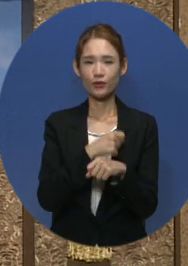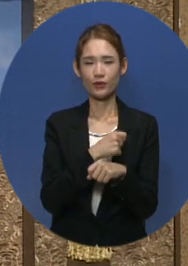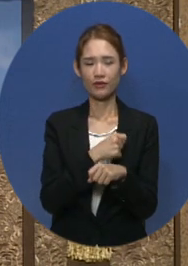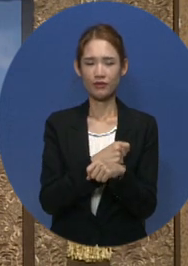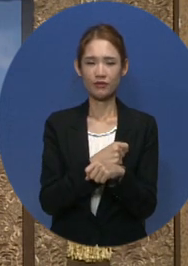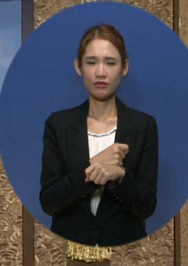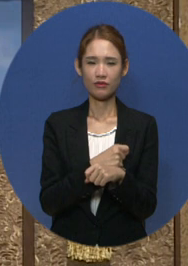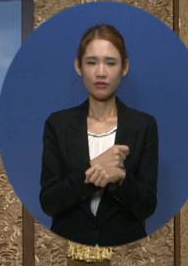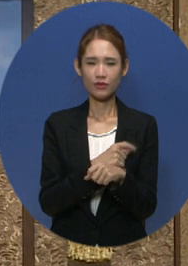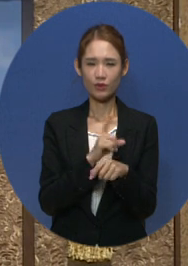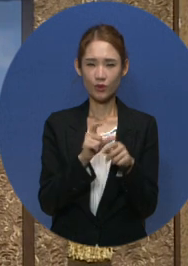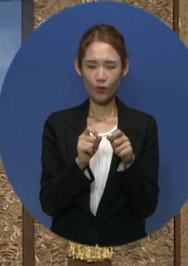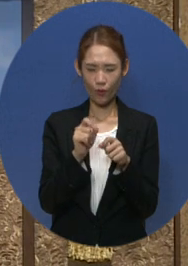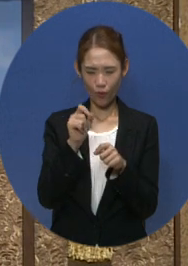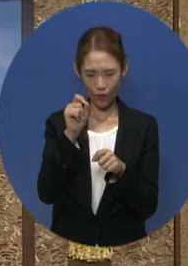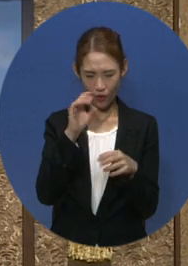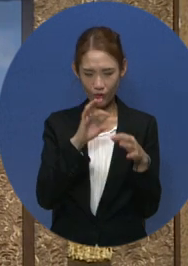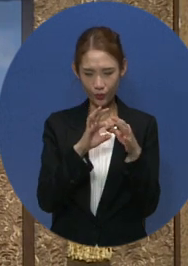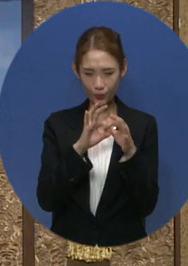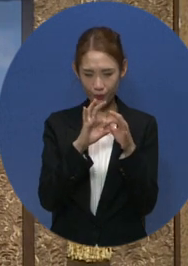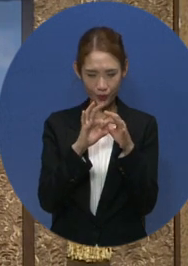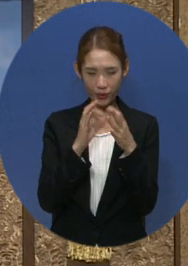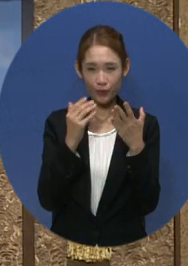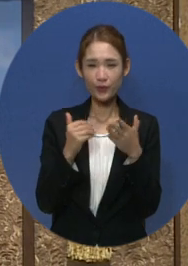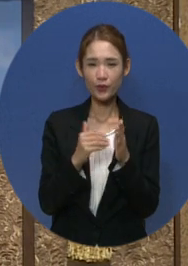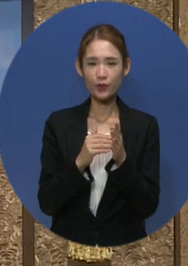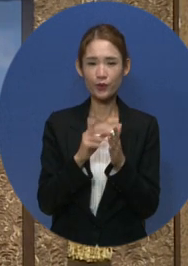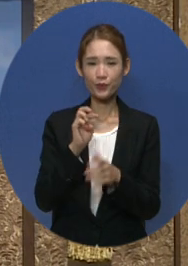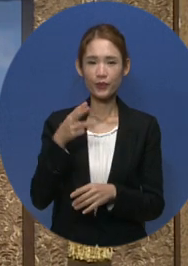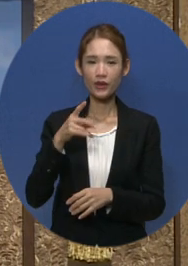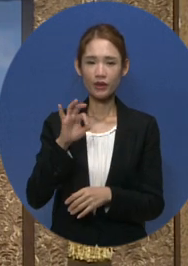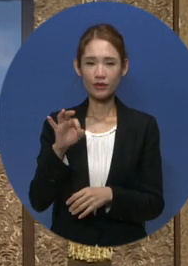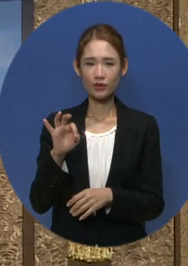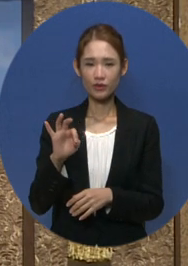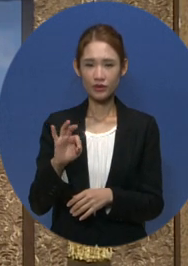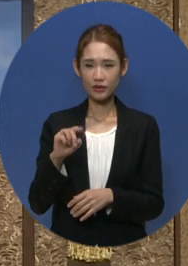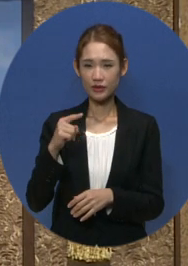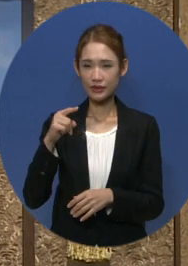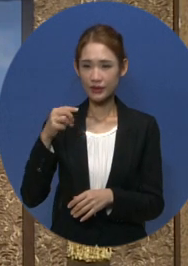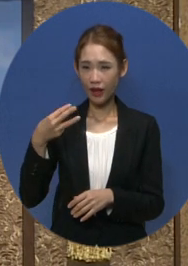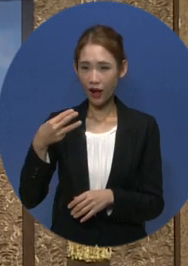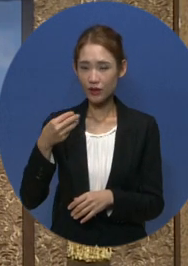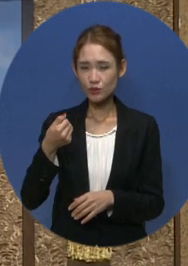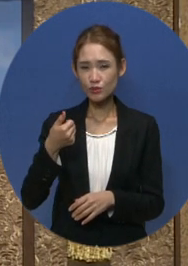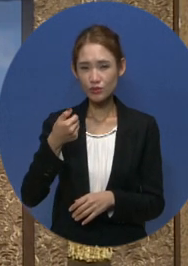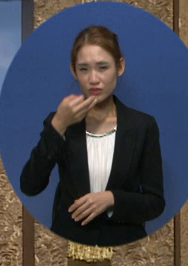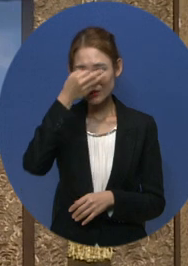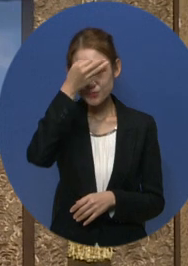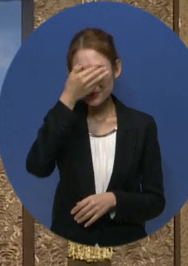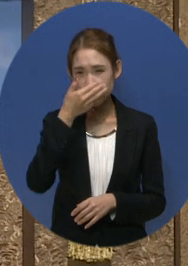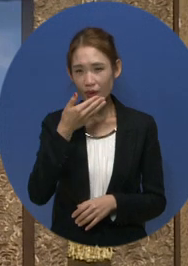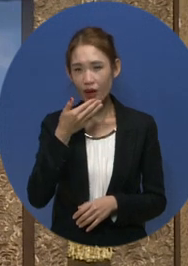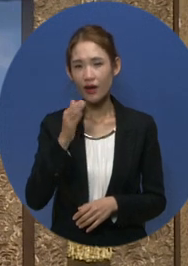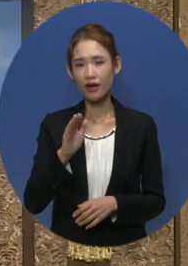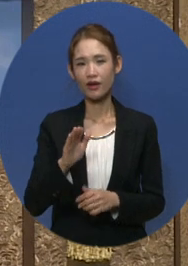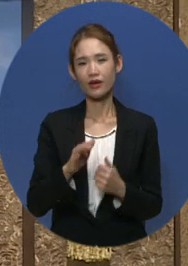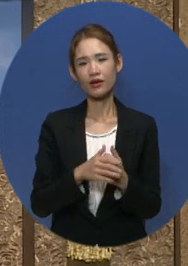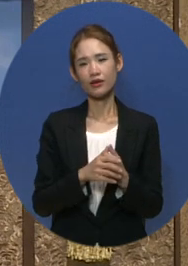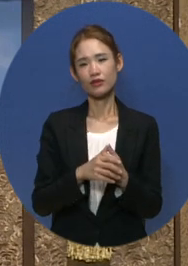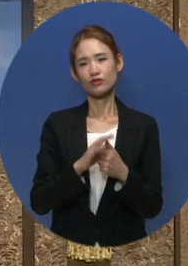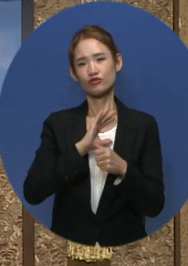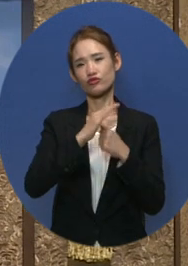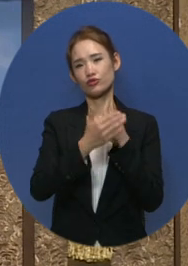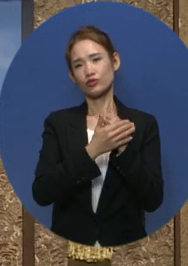정말 대단한 왜냐하면 이제 오랫동안 많으시네요. 인연을 맺고 또 저희 미랄이 이제 좀 죄송합니다만은 좀 이제